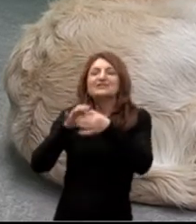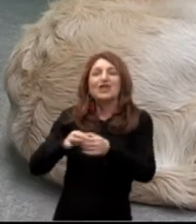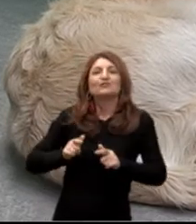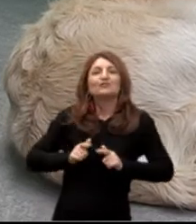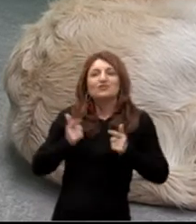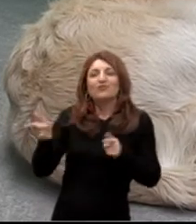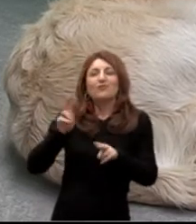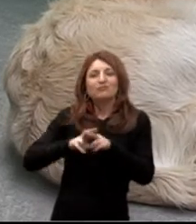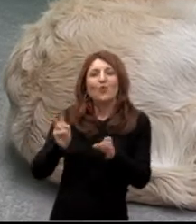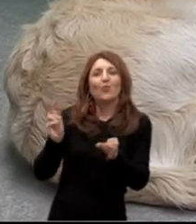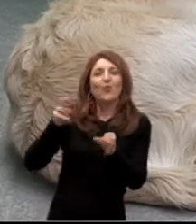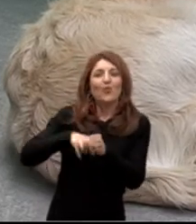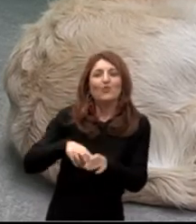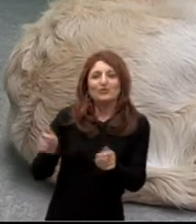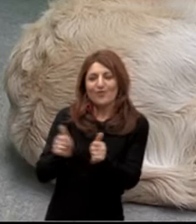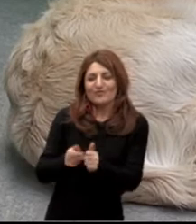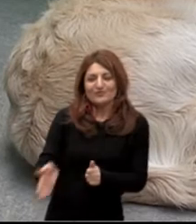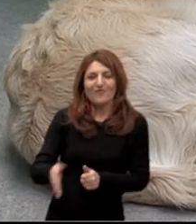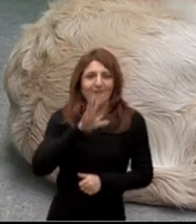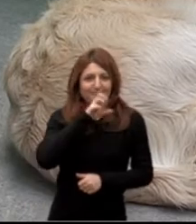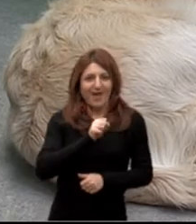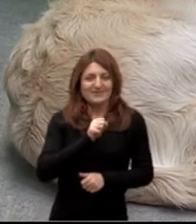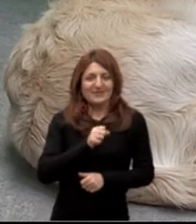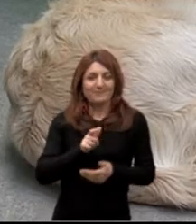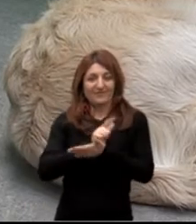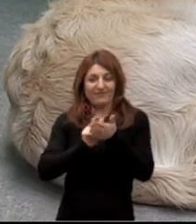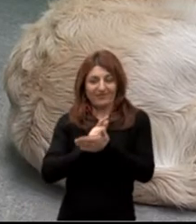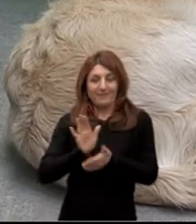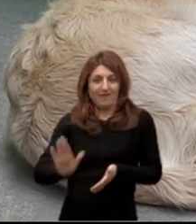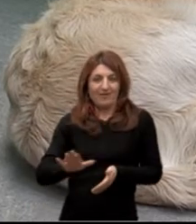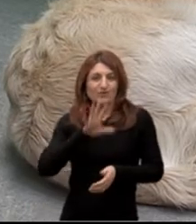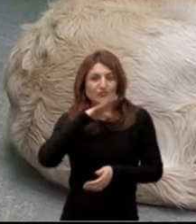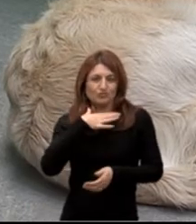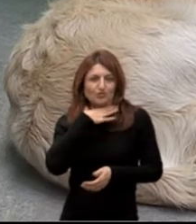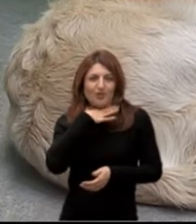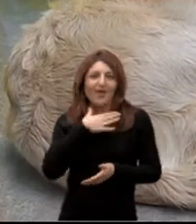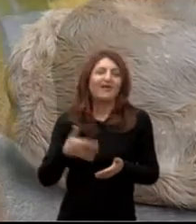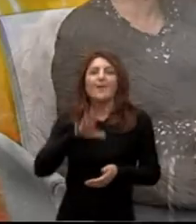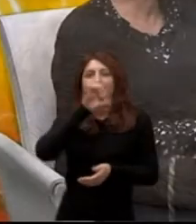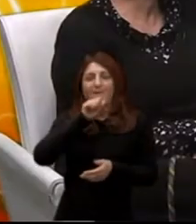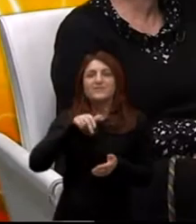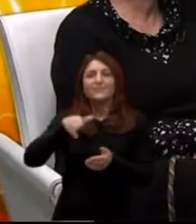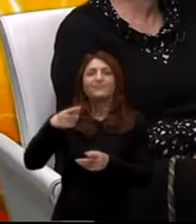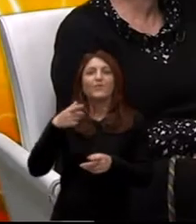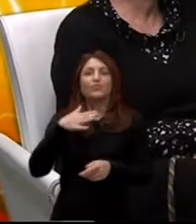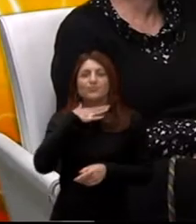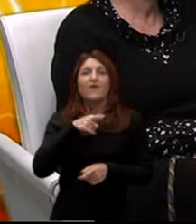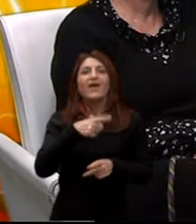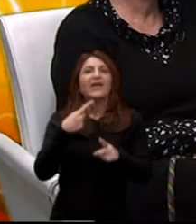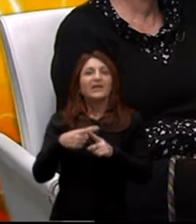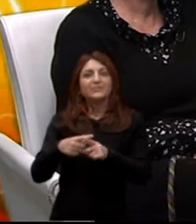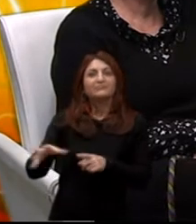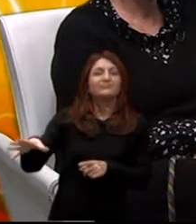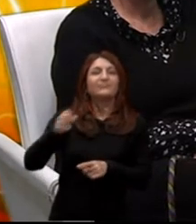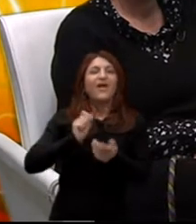život uključeni u odnos sa tim psom. Tijekom njegova školovanja, kada se vrati na školovanje, vi redovito tog psa uzimate